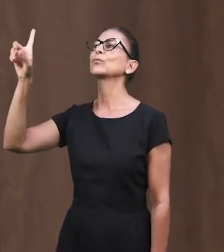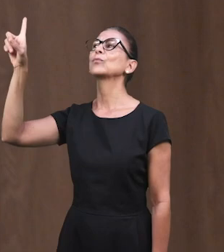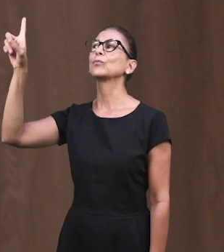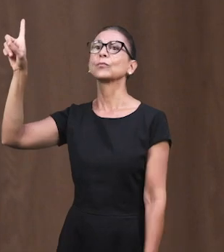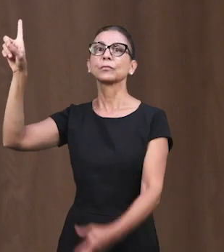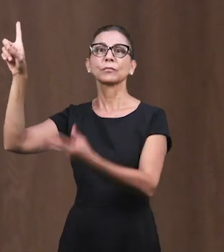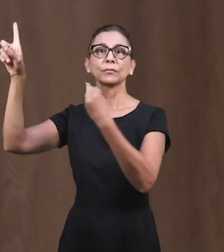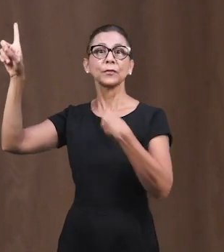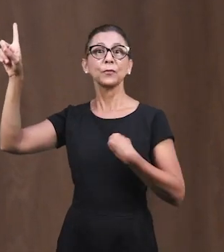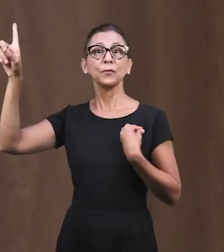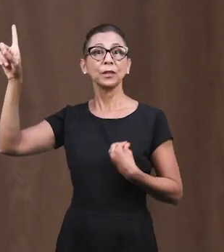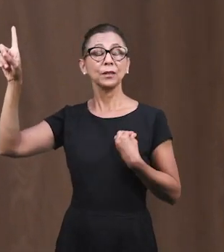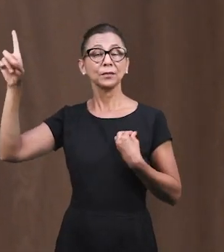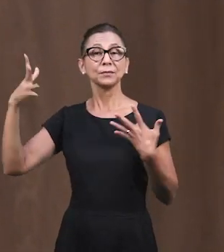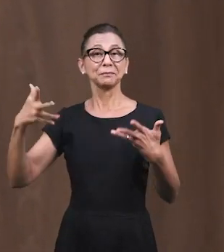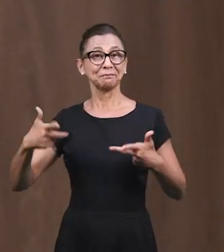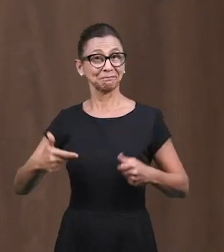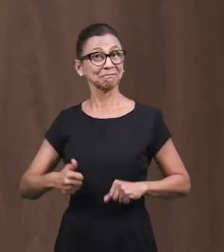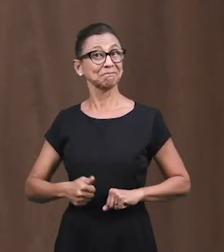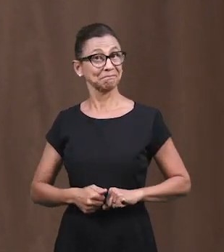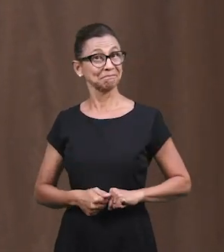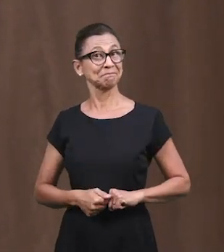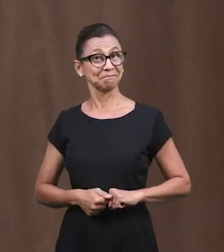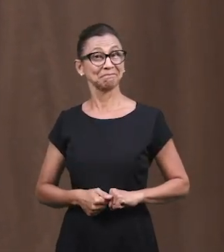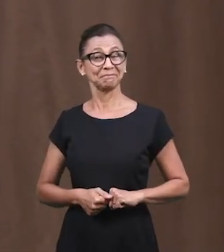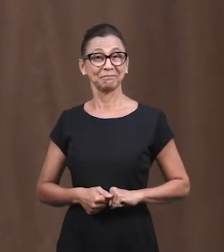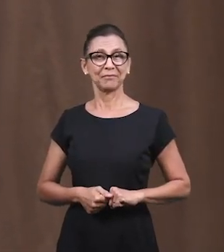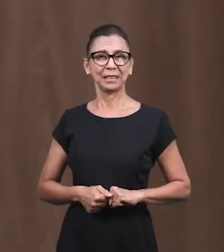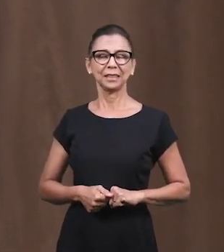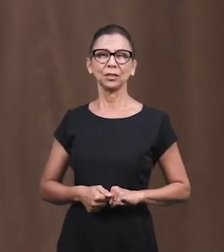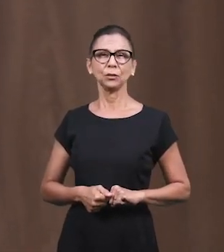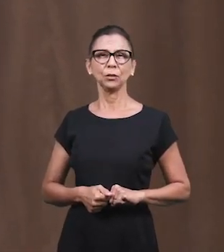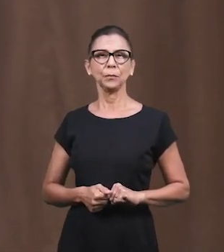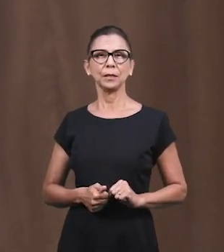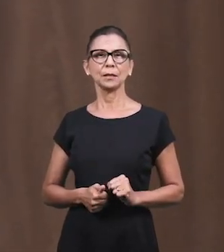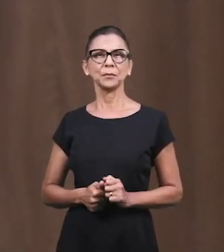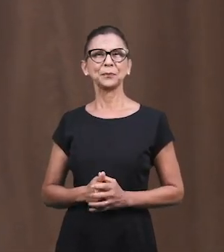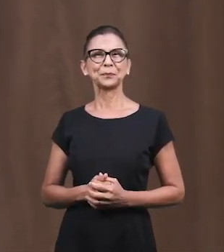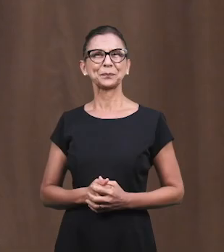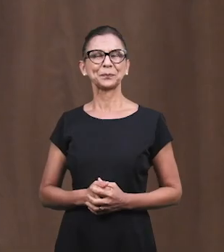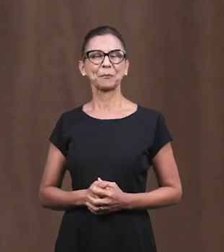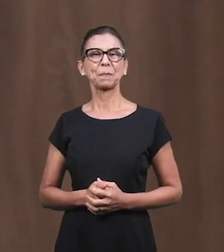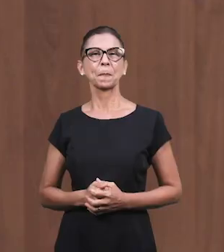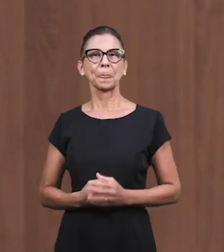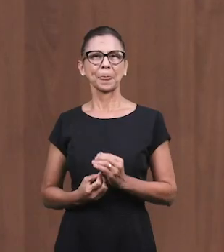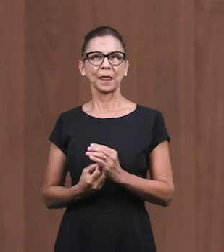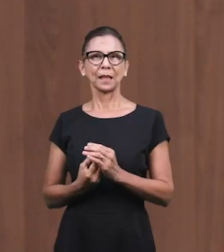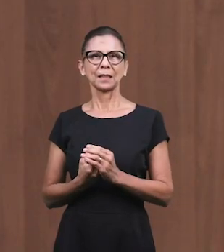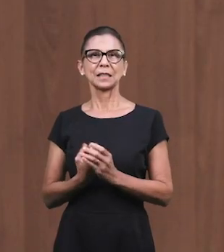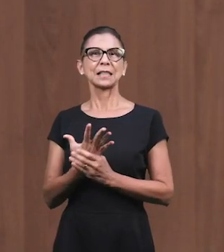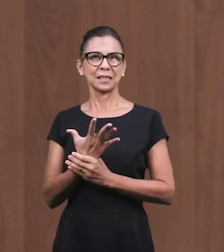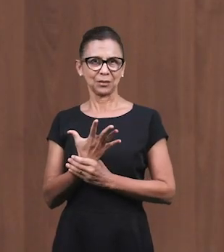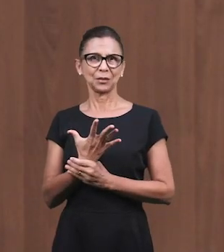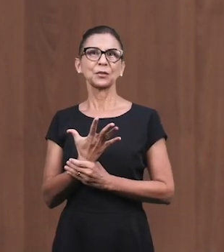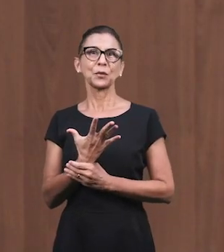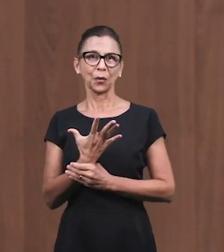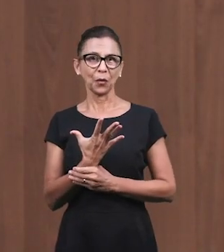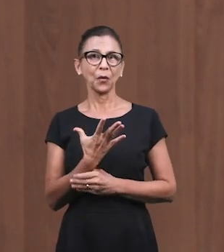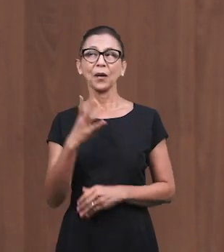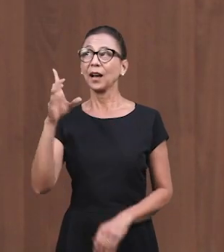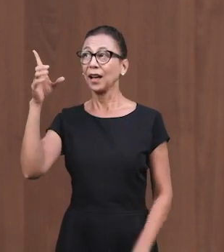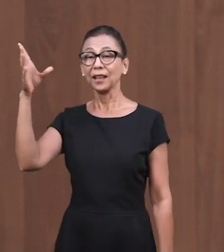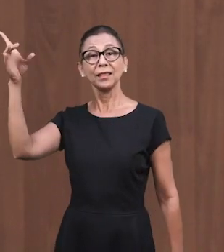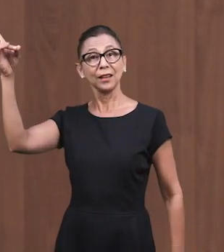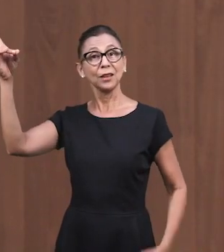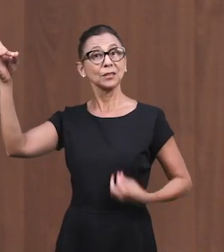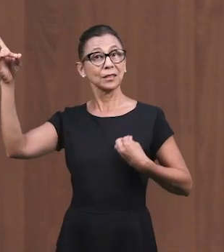été l'auteur et il est vivant. Quelle merveille! Donc, l'auteur de ce livre est vivant. Et